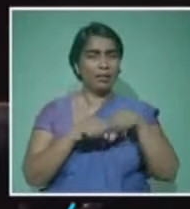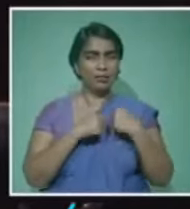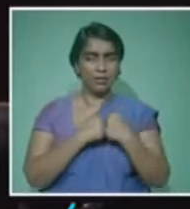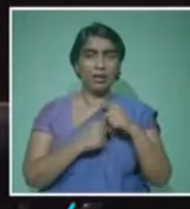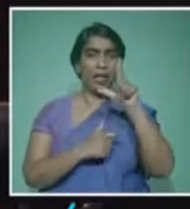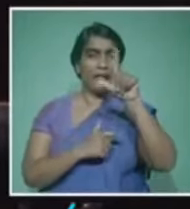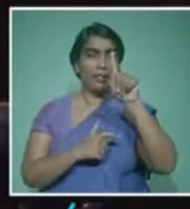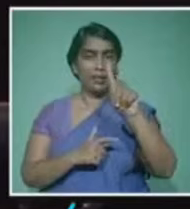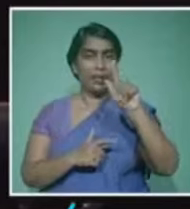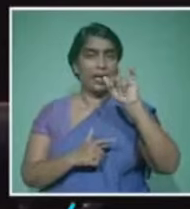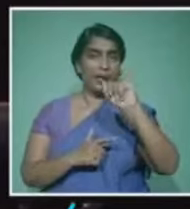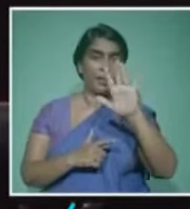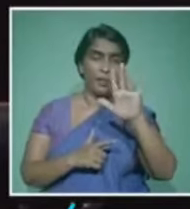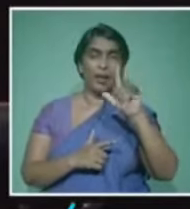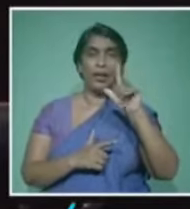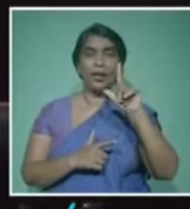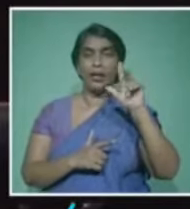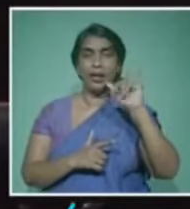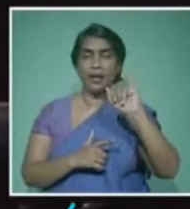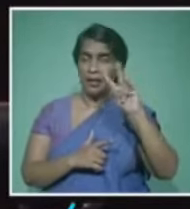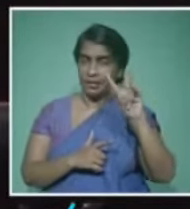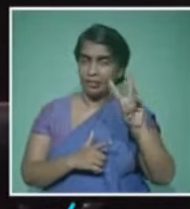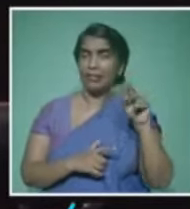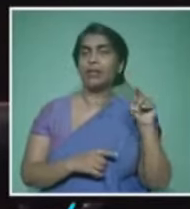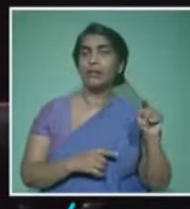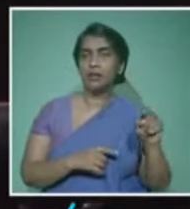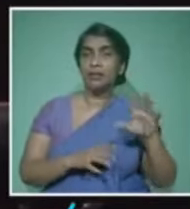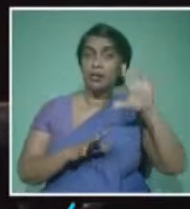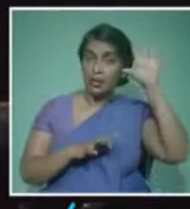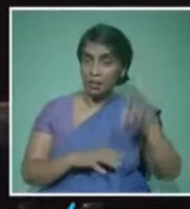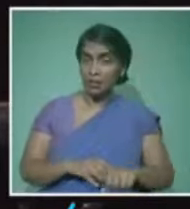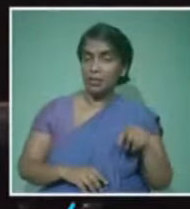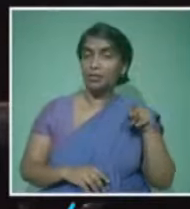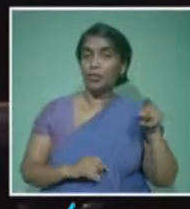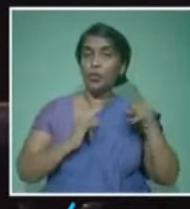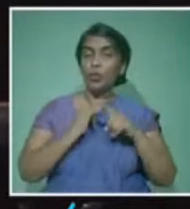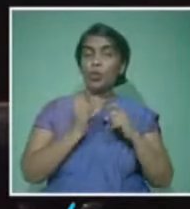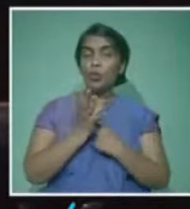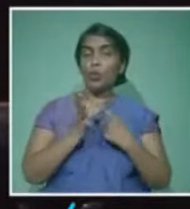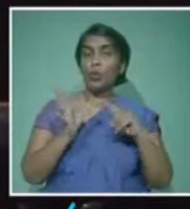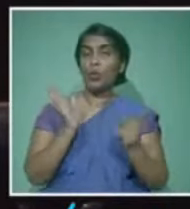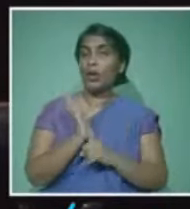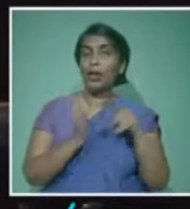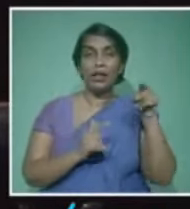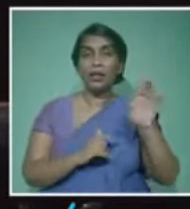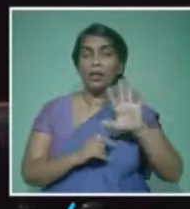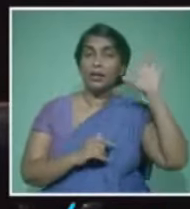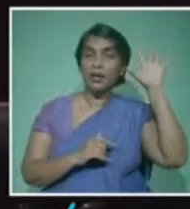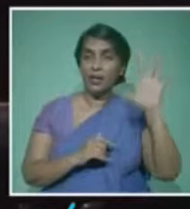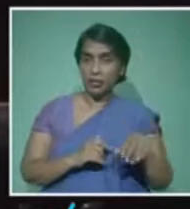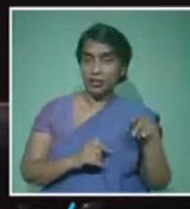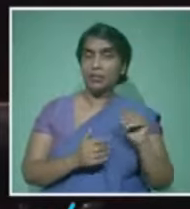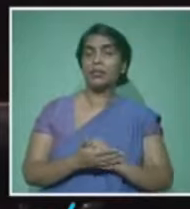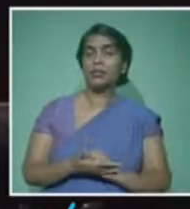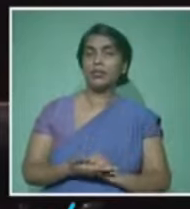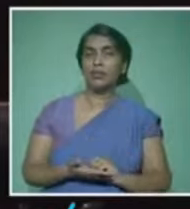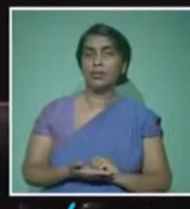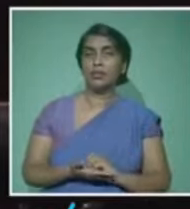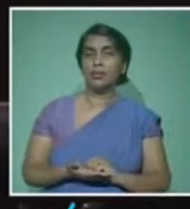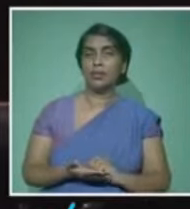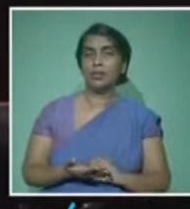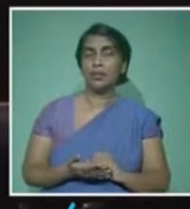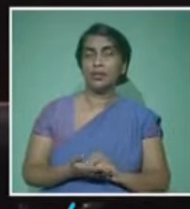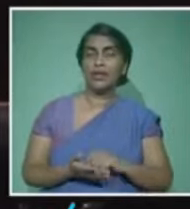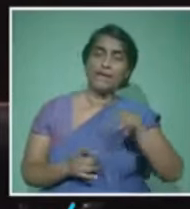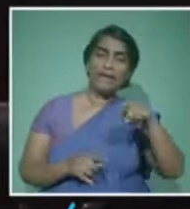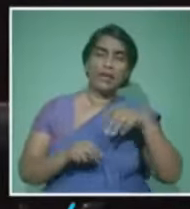71යි 65යි 65යි 62යි හැබැයි ගෙනාවේ උරල් ඉන්ඩෙක්ස් එකෙන් නෙමෙයි ගෙනාවේ ගරු මන්ත්‍රීතුමා ඔබතුමා බ්‍රෙන්ඩ්